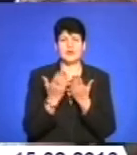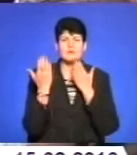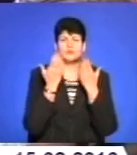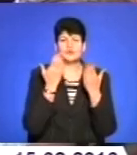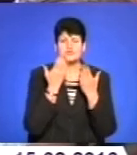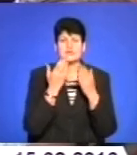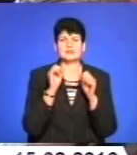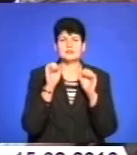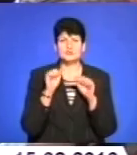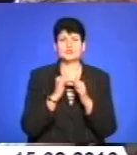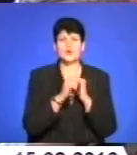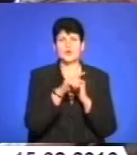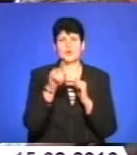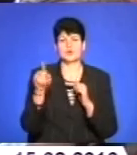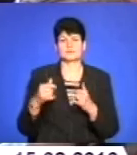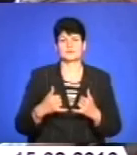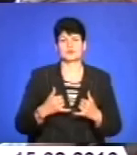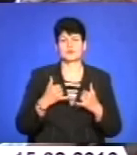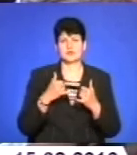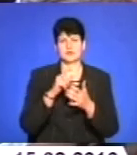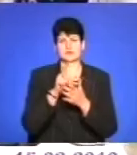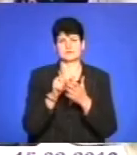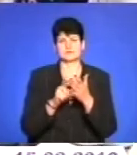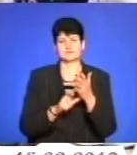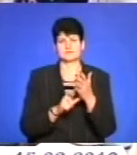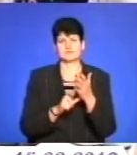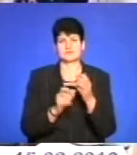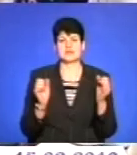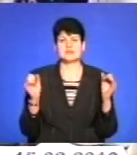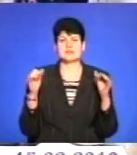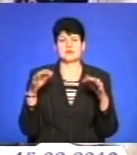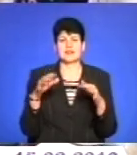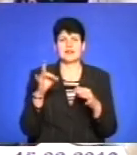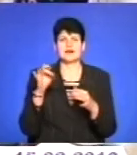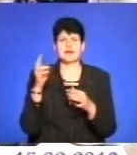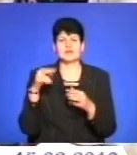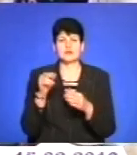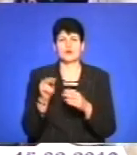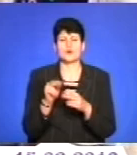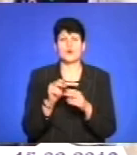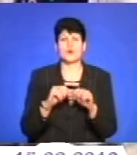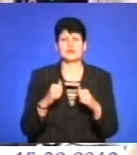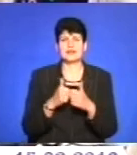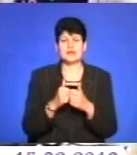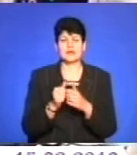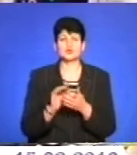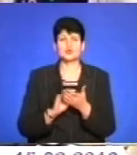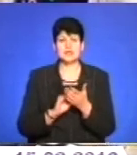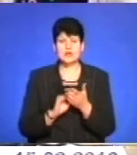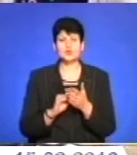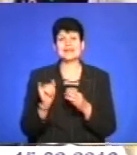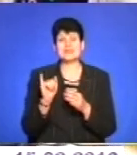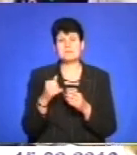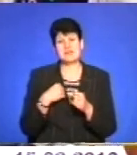дня» зможе кожен шанувальник поетичного слова. Зібралася редколегія журналу «Подільська толока» і ми вирішили